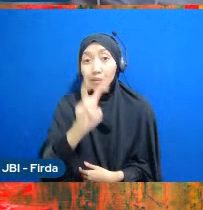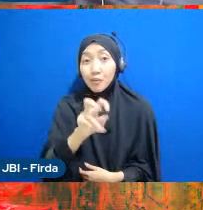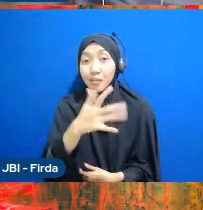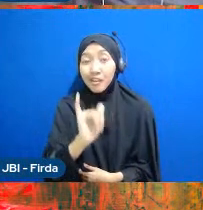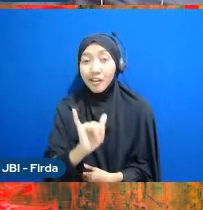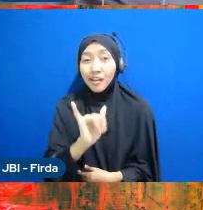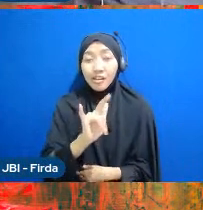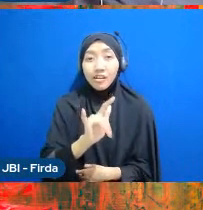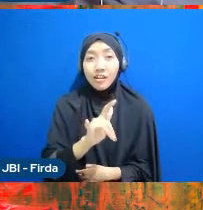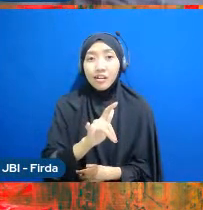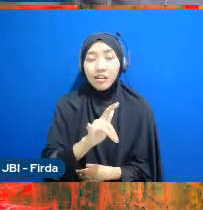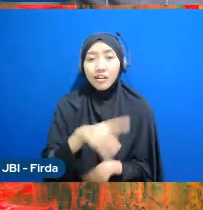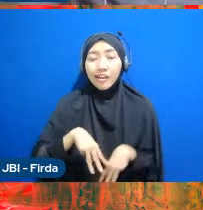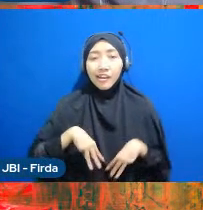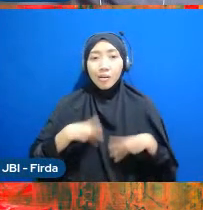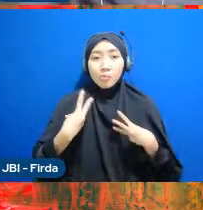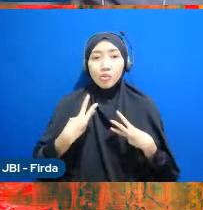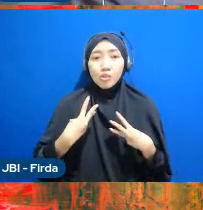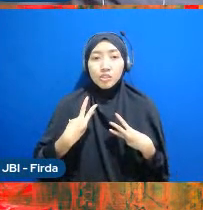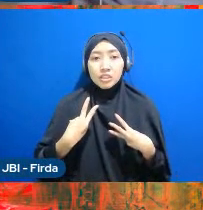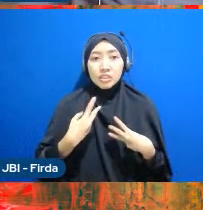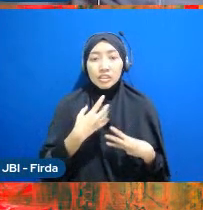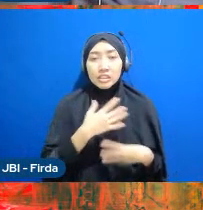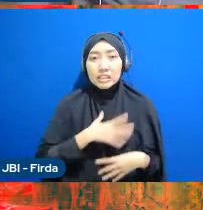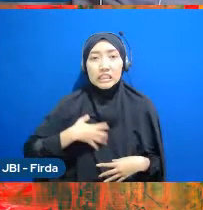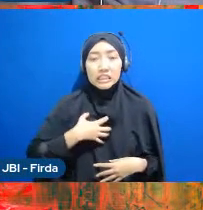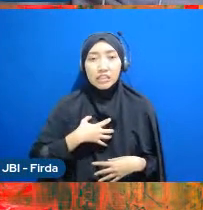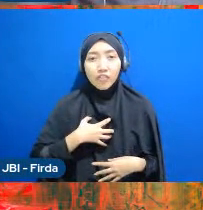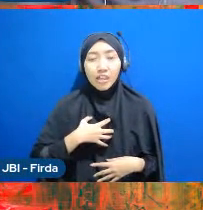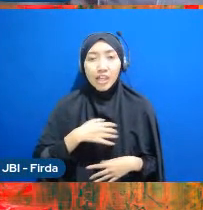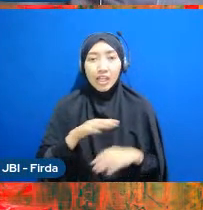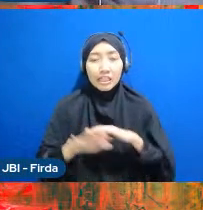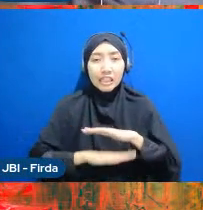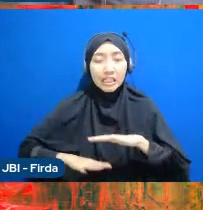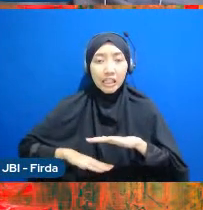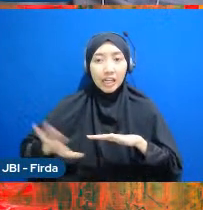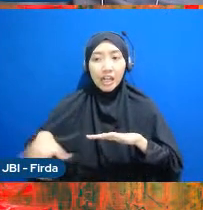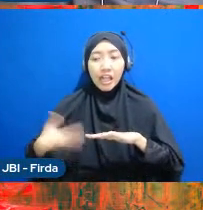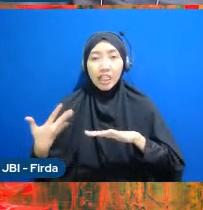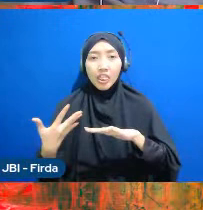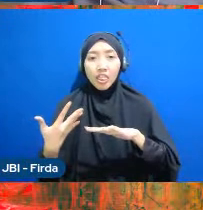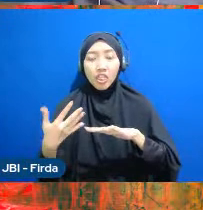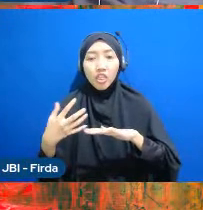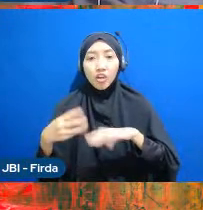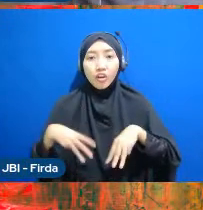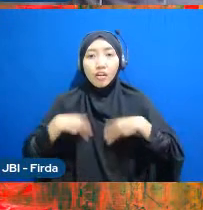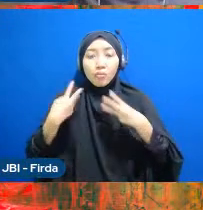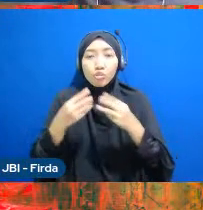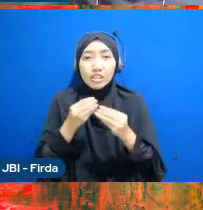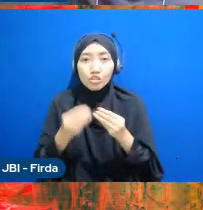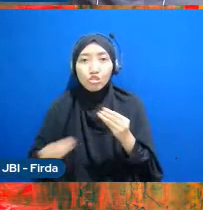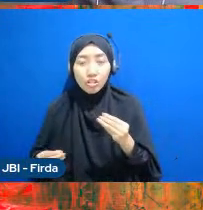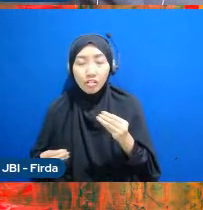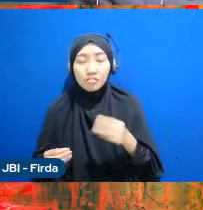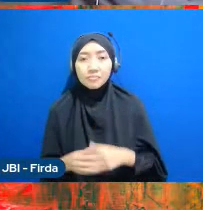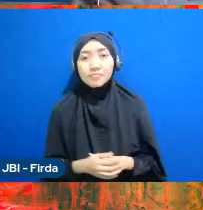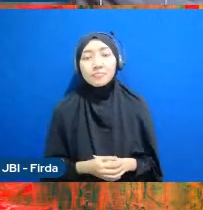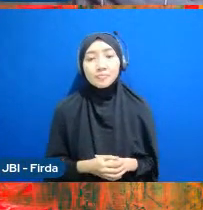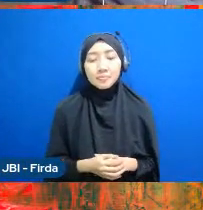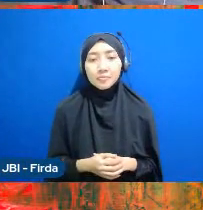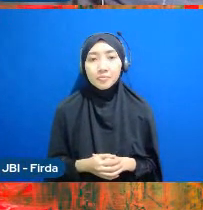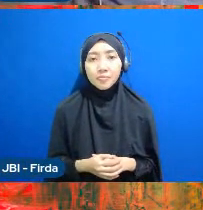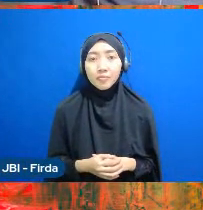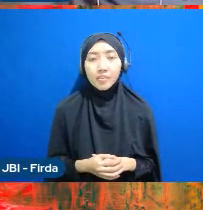bahwa memang ada emosi yang sifatnya dasar dan ada emosi yang merupakan turunan dari emosi tersebut. Nah, kita coba